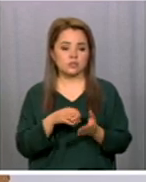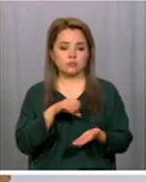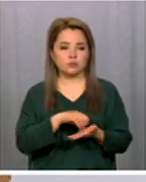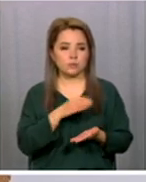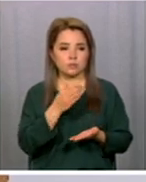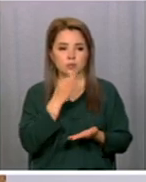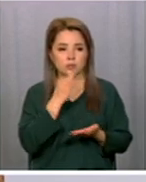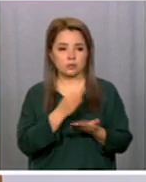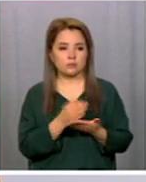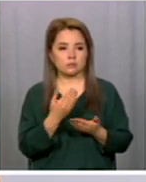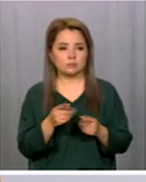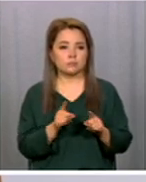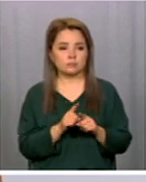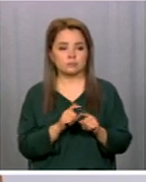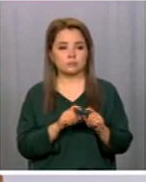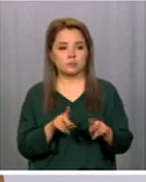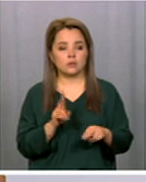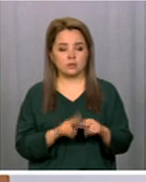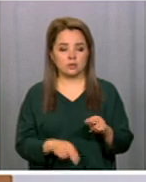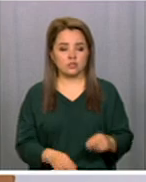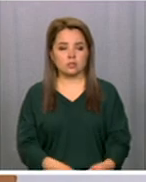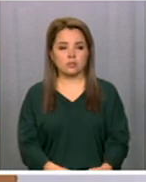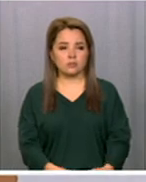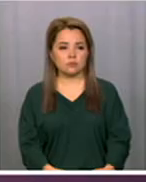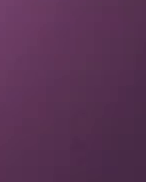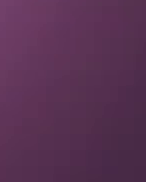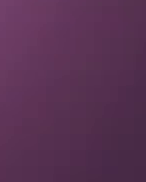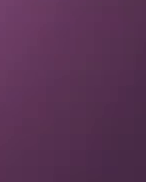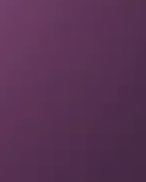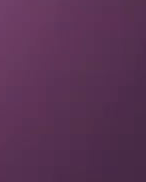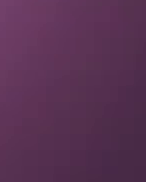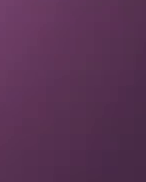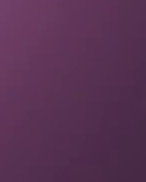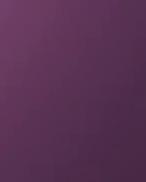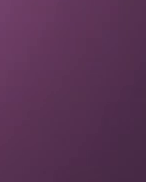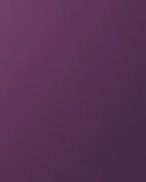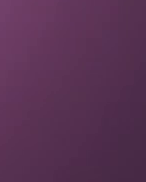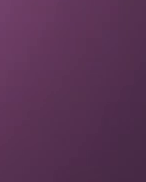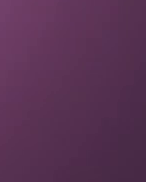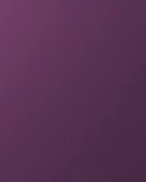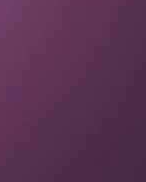үйрендіңіздер. Осымен сабақ аяқталды. Сау болыңыздар.